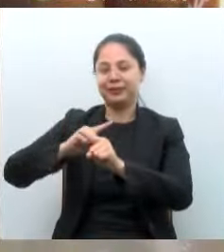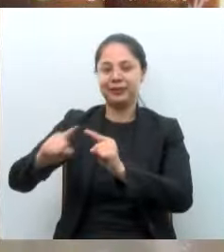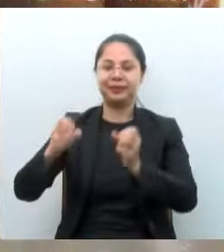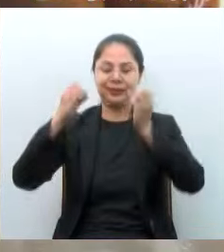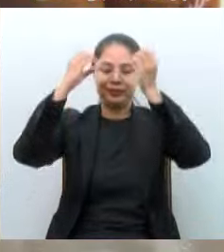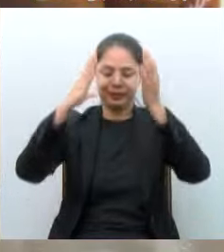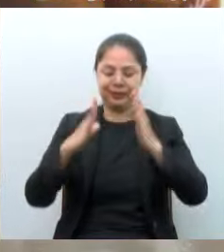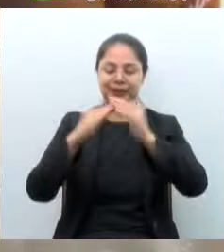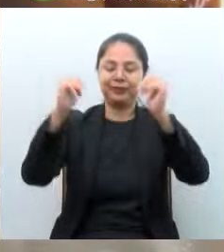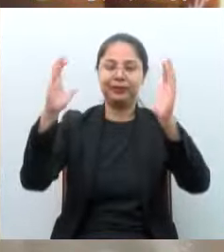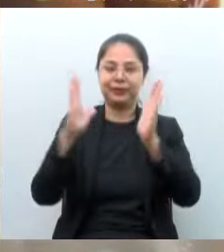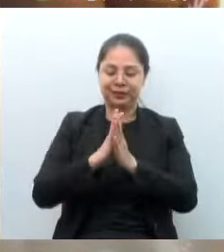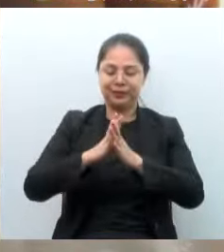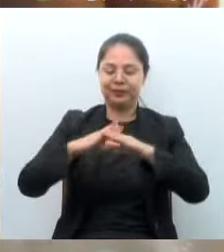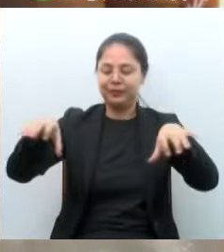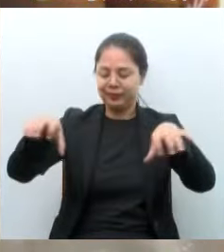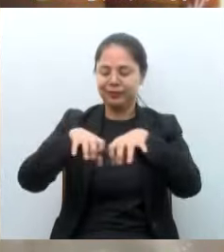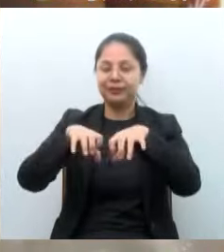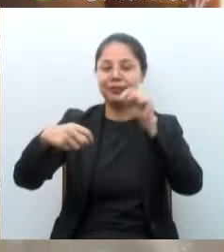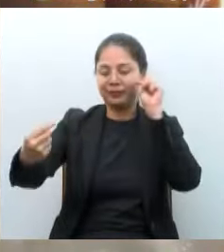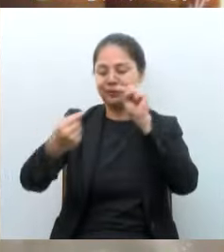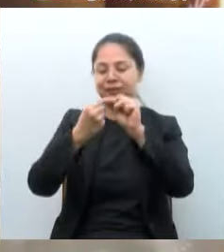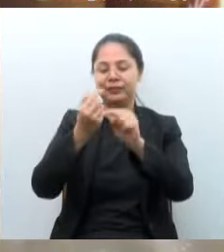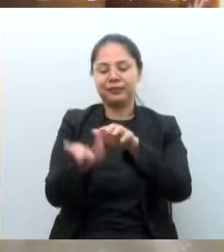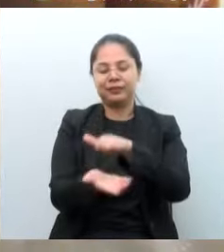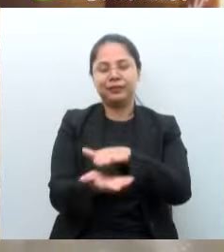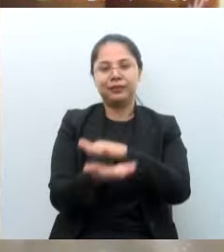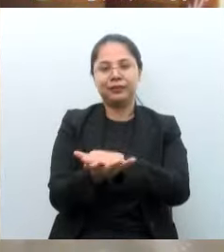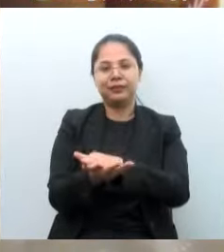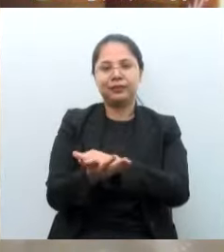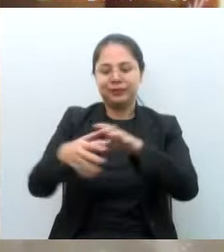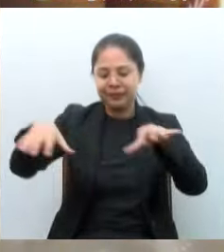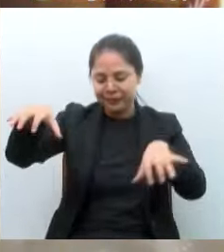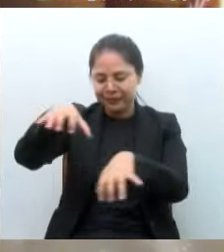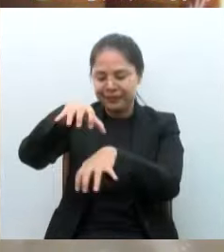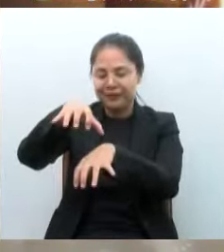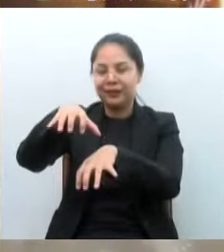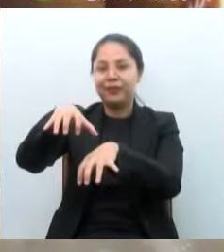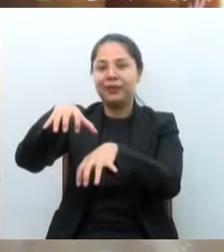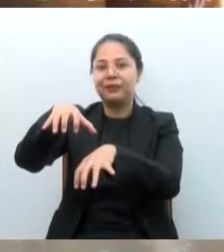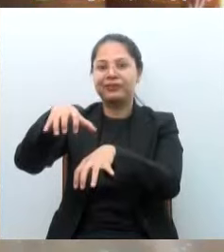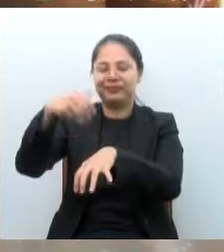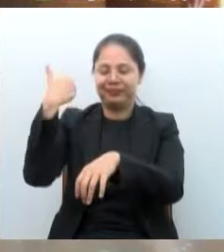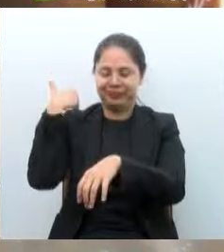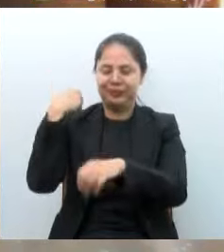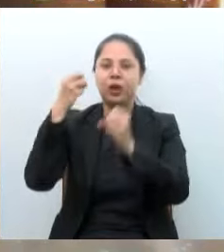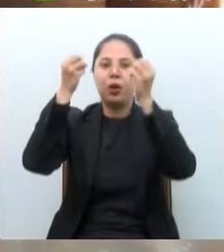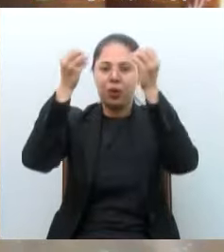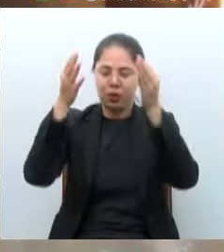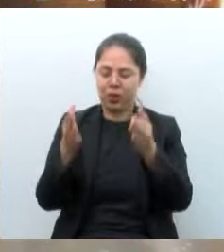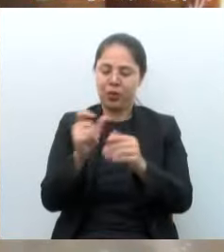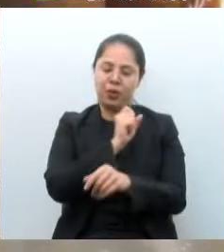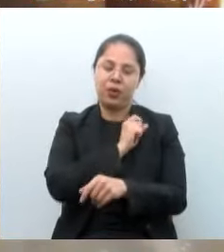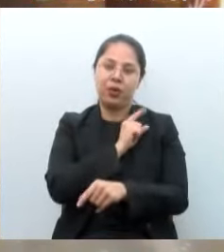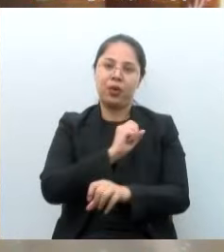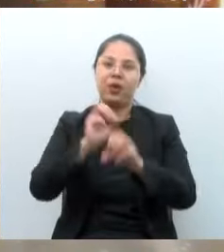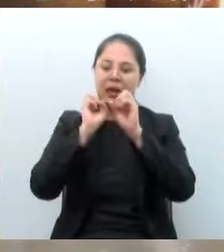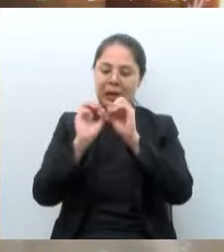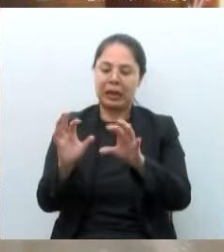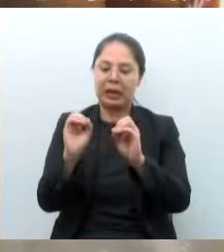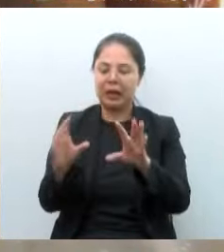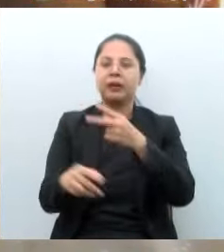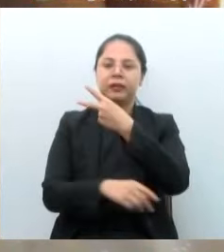และวัดอาศัยซึ่งกันและกันส่วนใหญ่โรงเรียนอาศัยวัดค่ะแล้วก็คุณครูมาสอนพุทธศาสนาครูสังคม